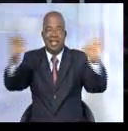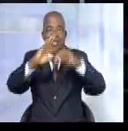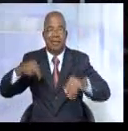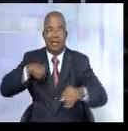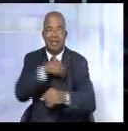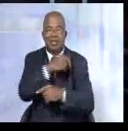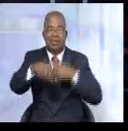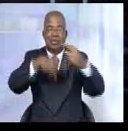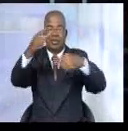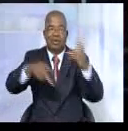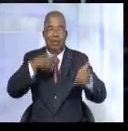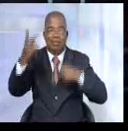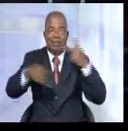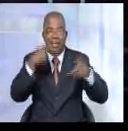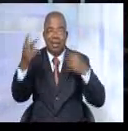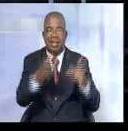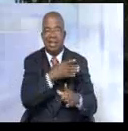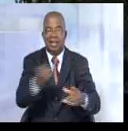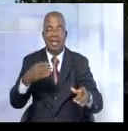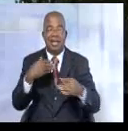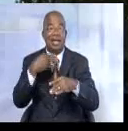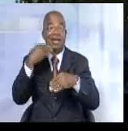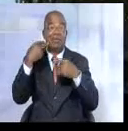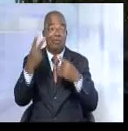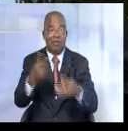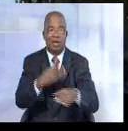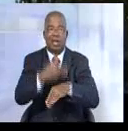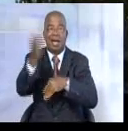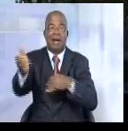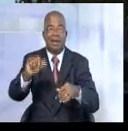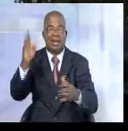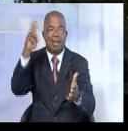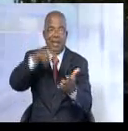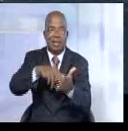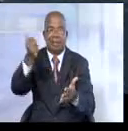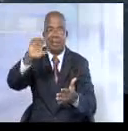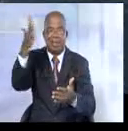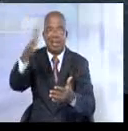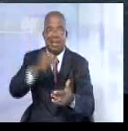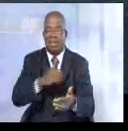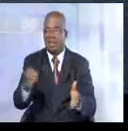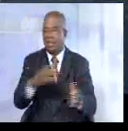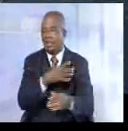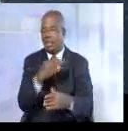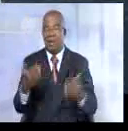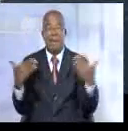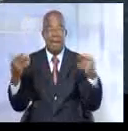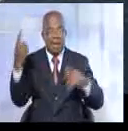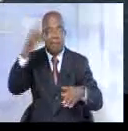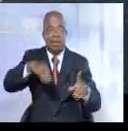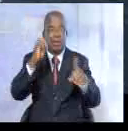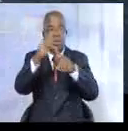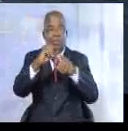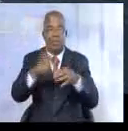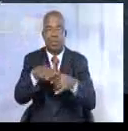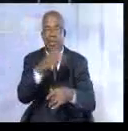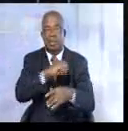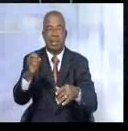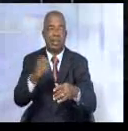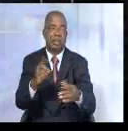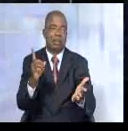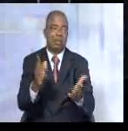discuter et surtout voir l'après 2015 quant aux objectifs du millénaire et aussi en tant